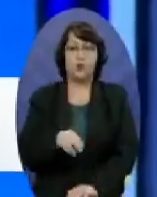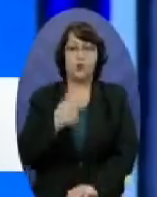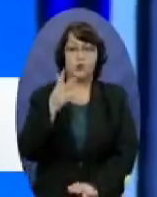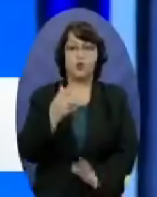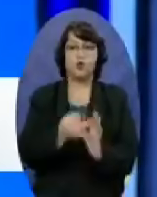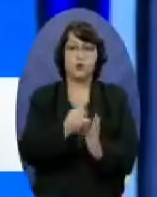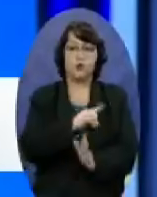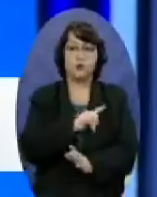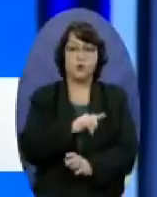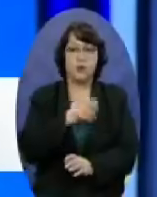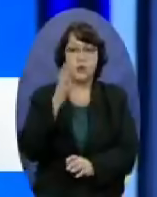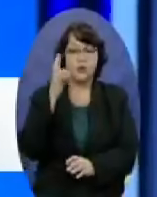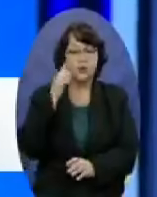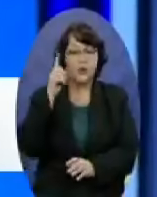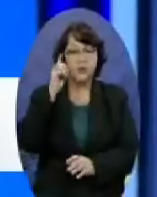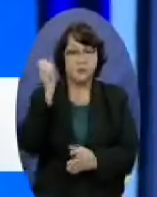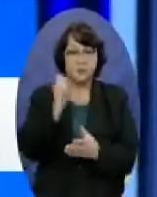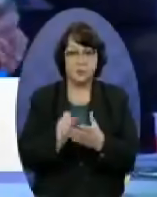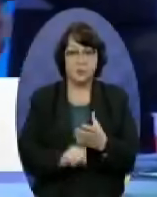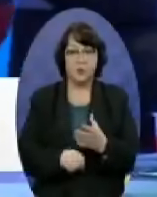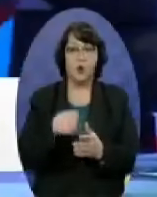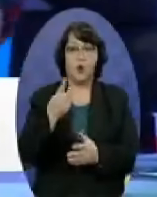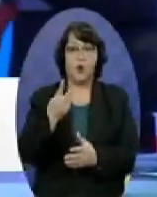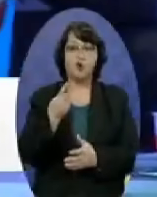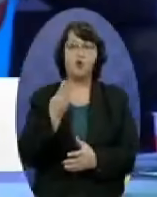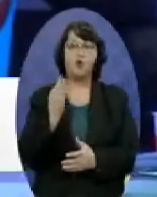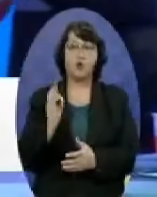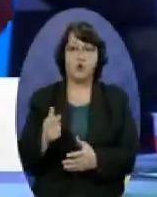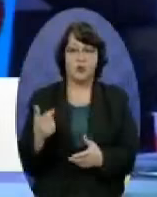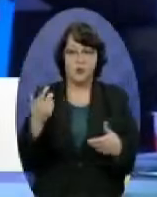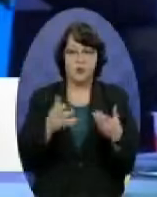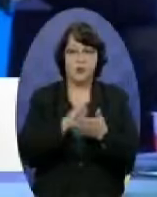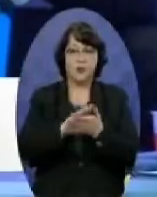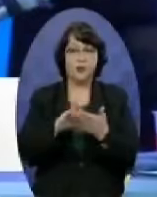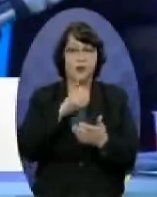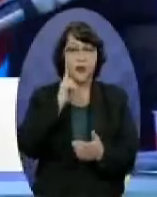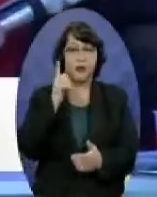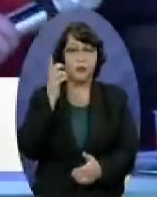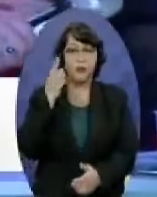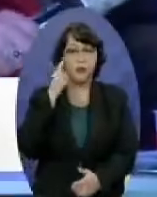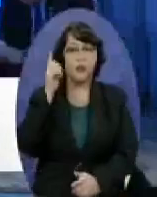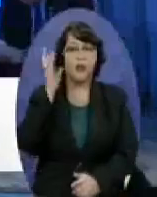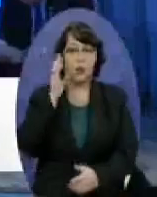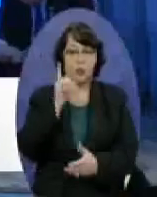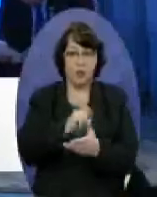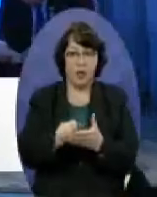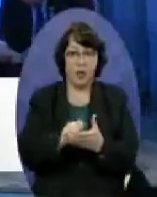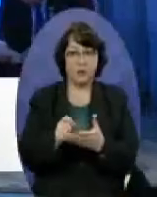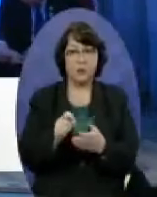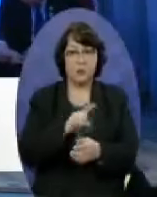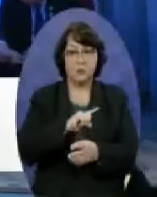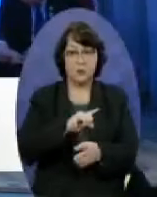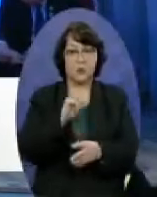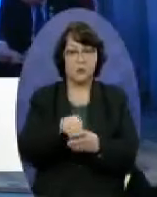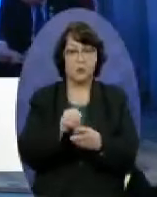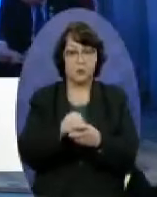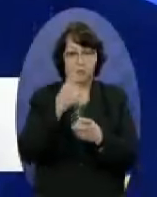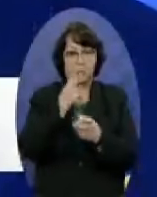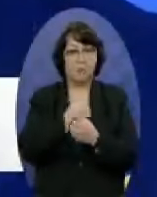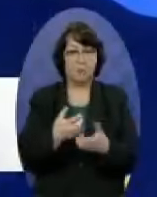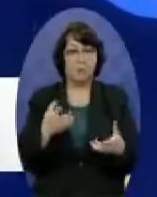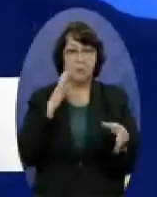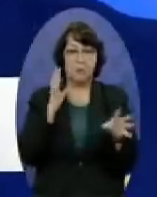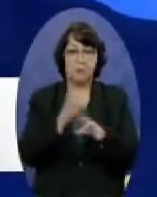найрагчид зөвхөн энэ онд битсэн хоёр шүлгээр оролцсон юм. Шин залуу яруу найрагчид энэ жилийн наадамд их оролцсон нь онцлог гэдгийг зохион байгуулагчид дүгнэж